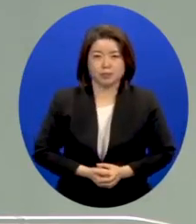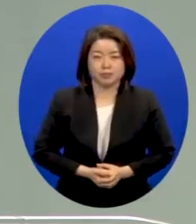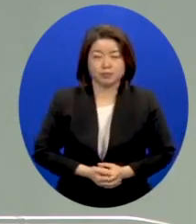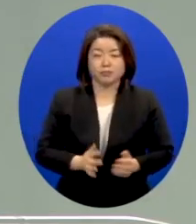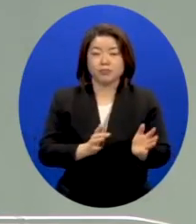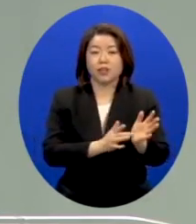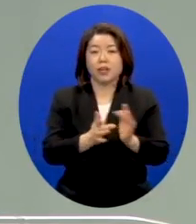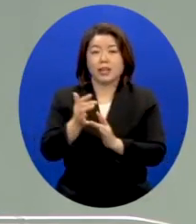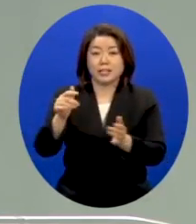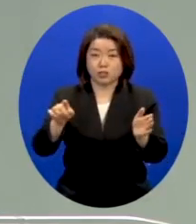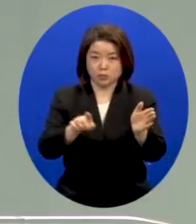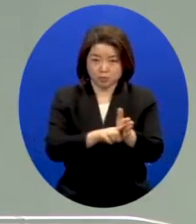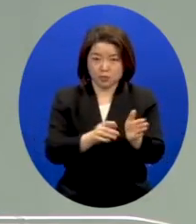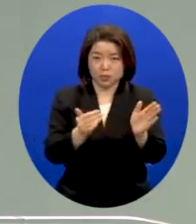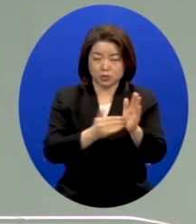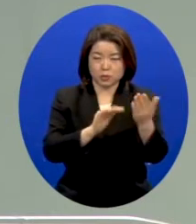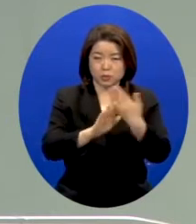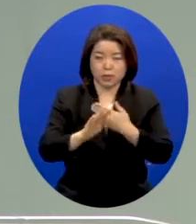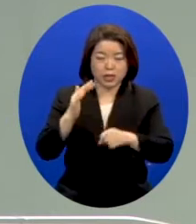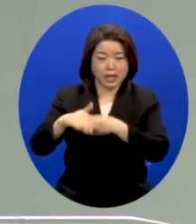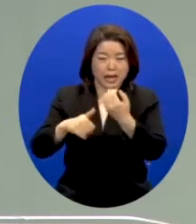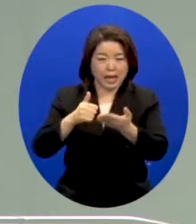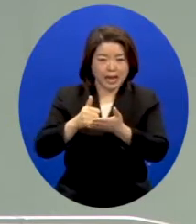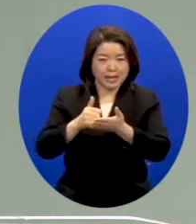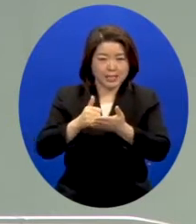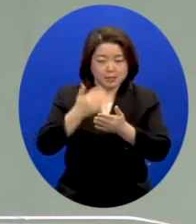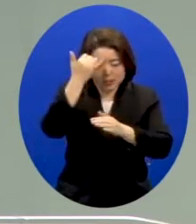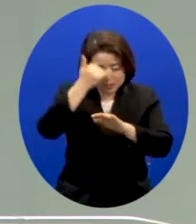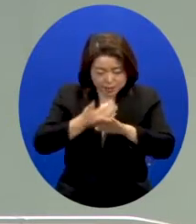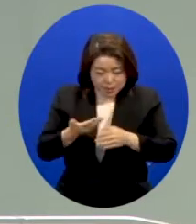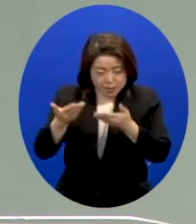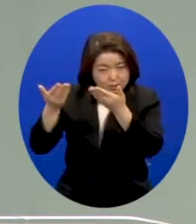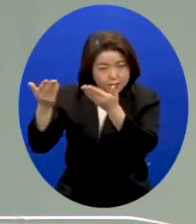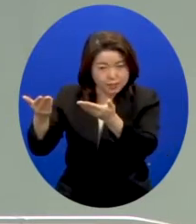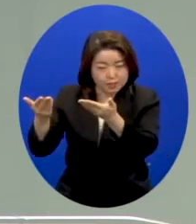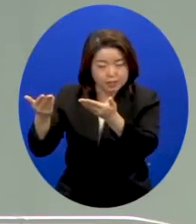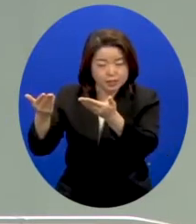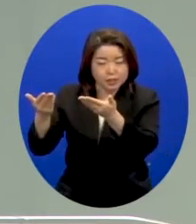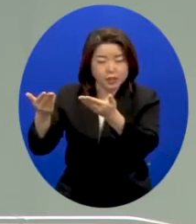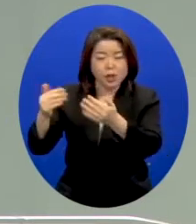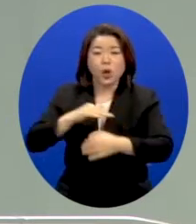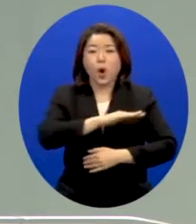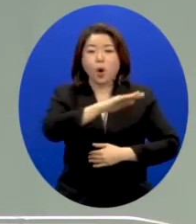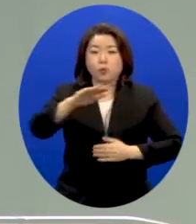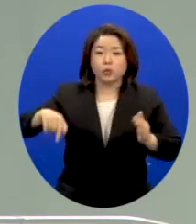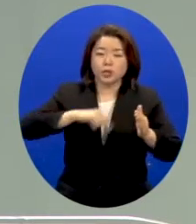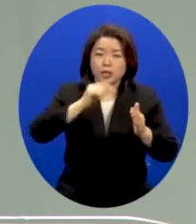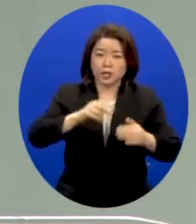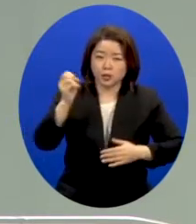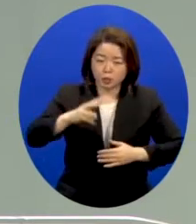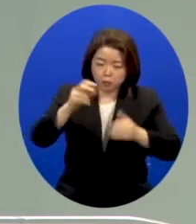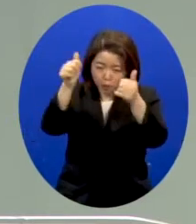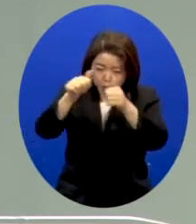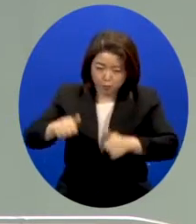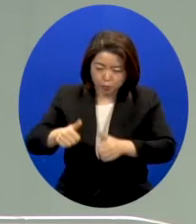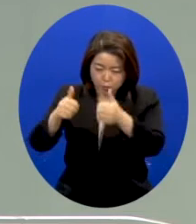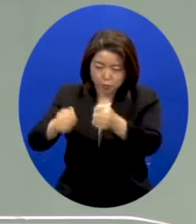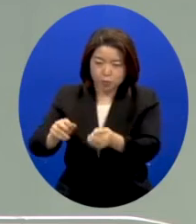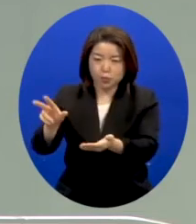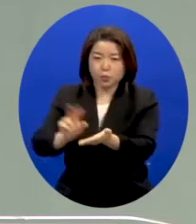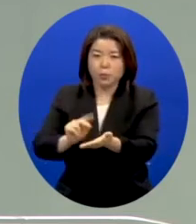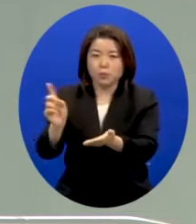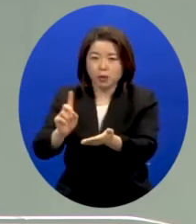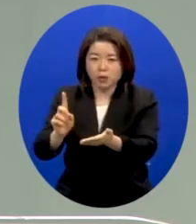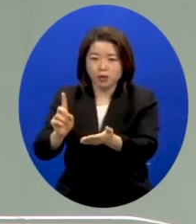예수님을 믿고 하나님을 예배 한다고 하는 우리들에게 있는 또 하나의 우상이 있는데 그것이 바로 유력한 사람을